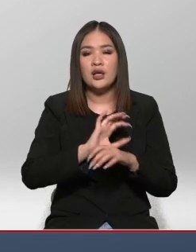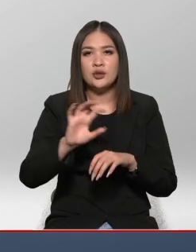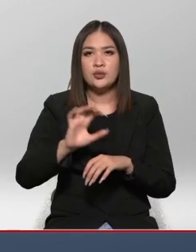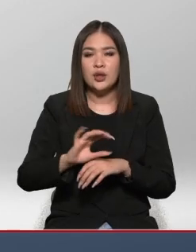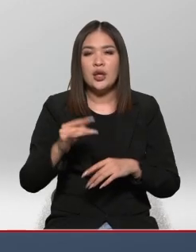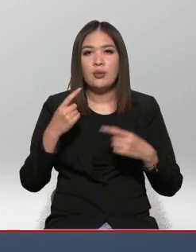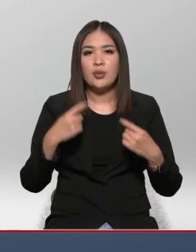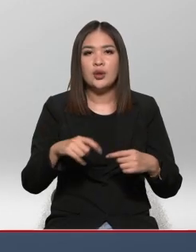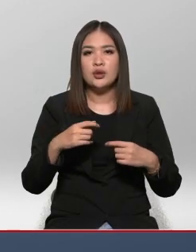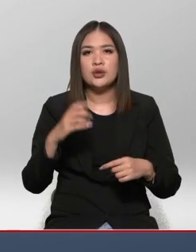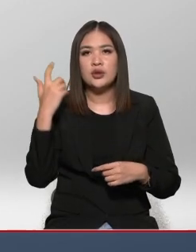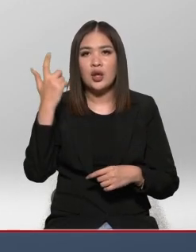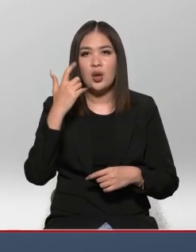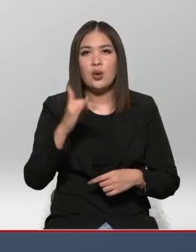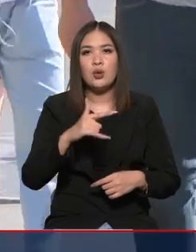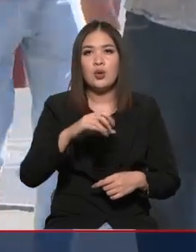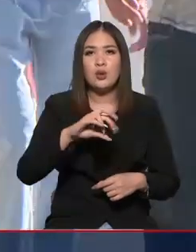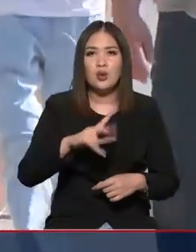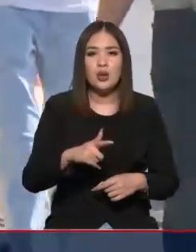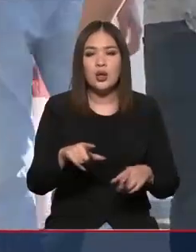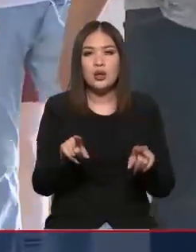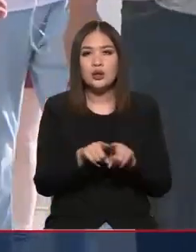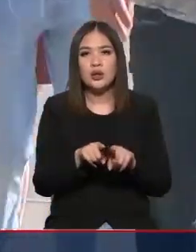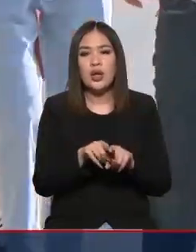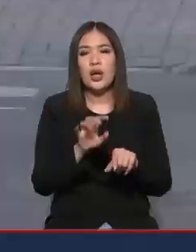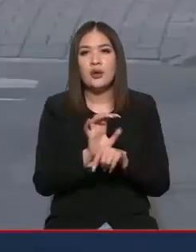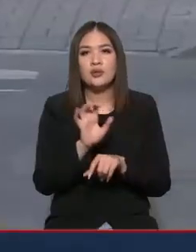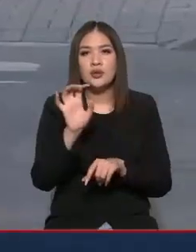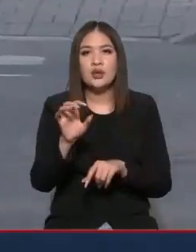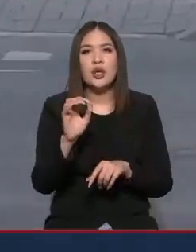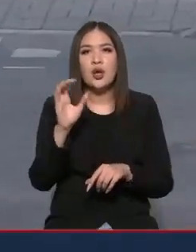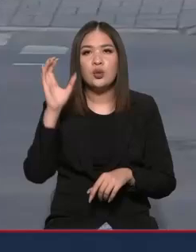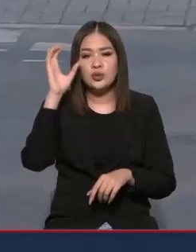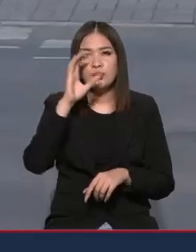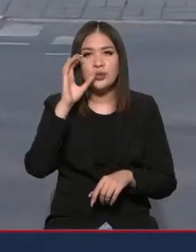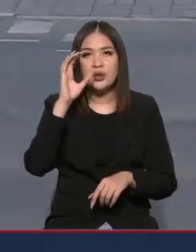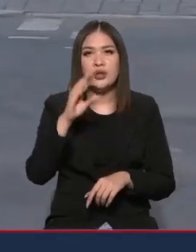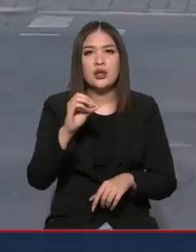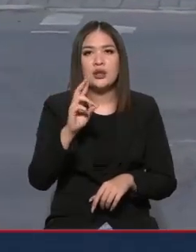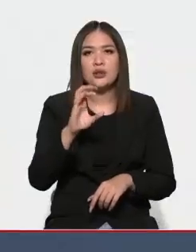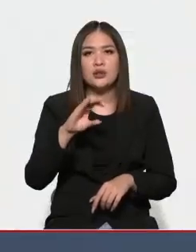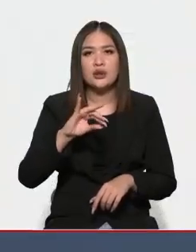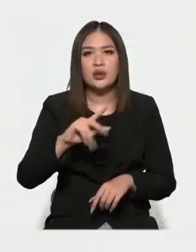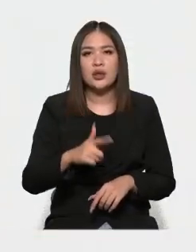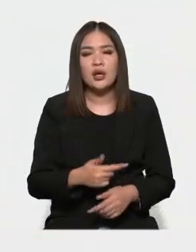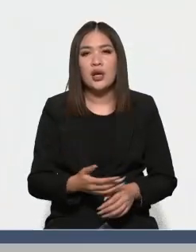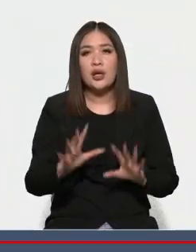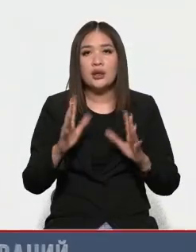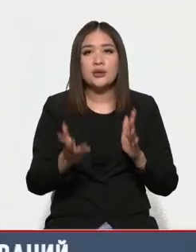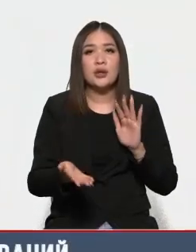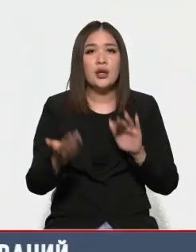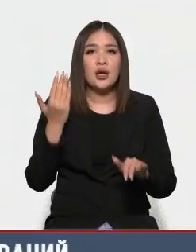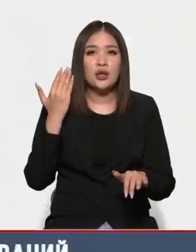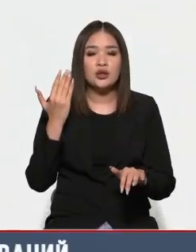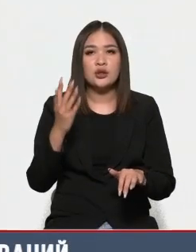продаем туда сельхозтовары, уголь и удобрения, и импортируем в основном узбекский текстиль. Если раньше мы